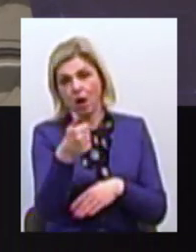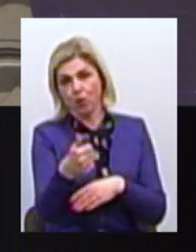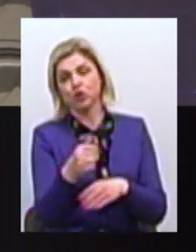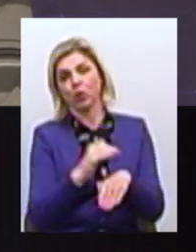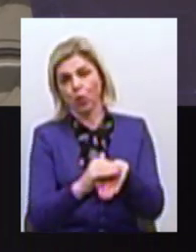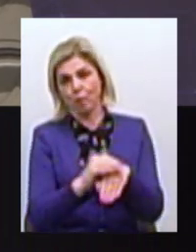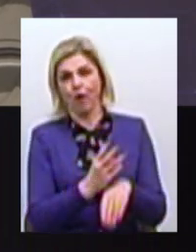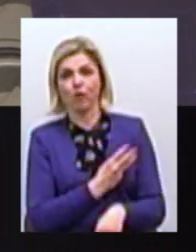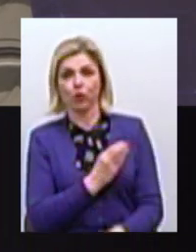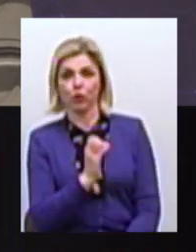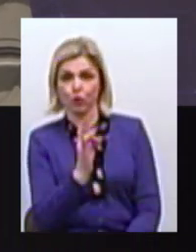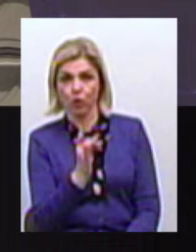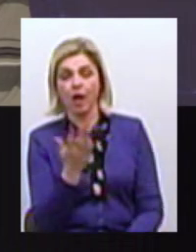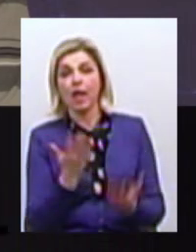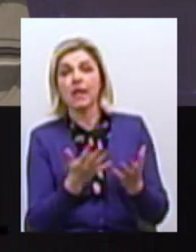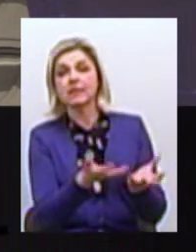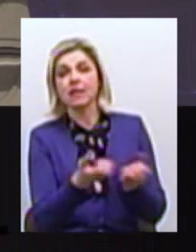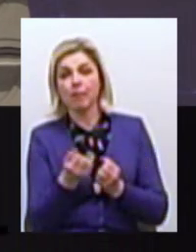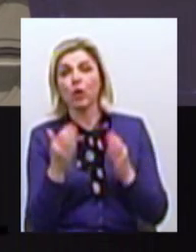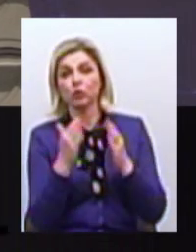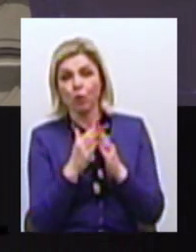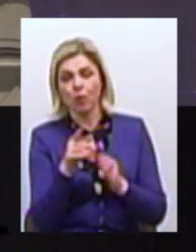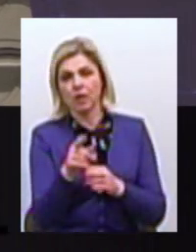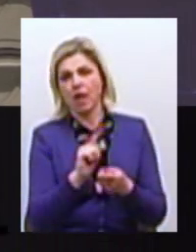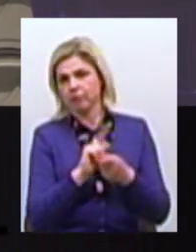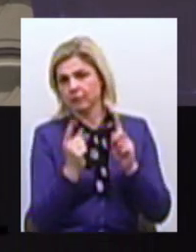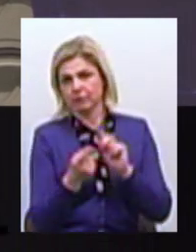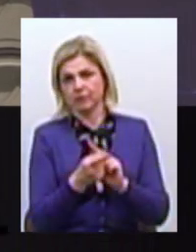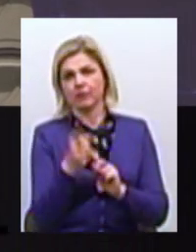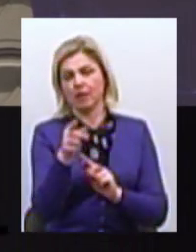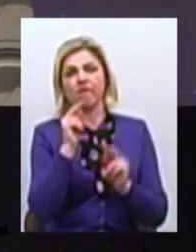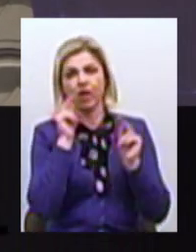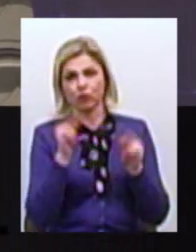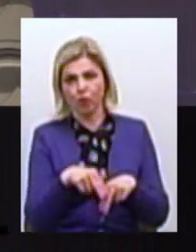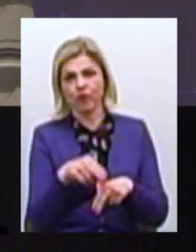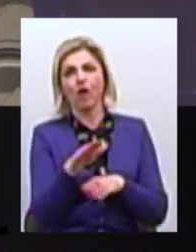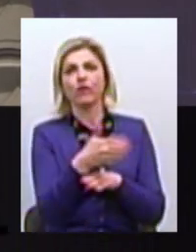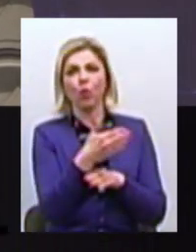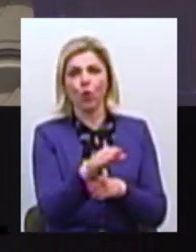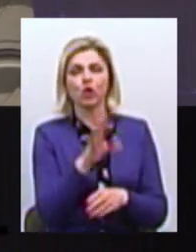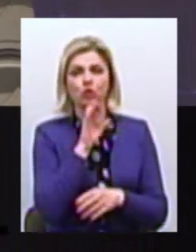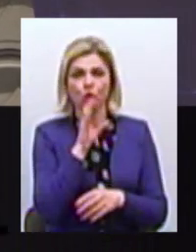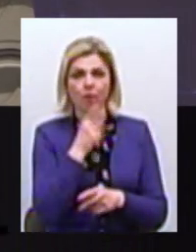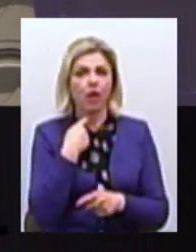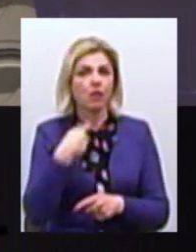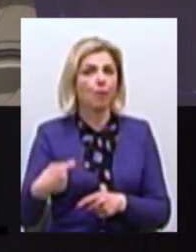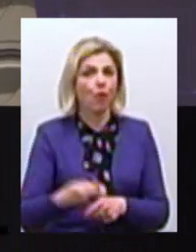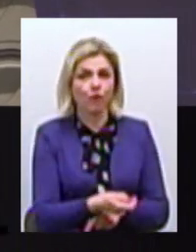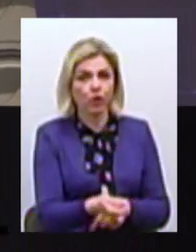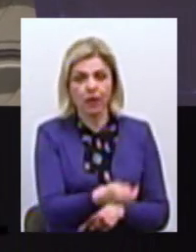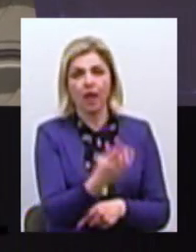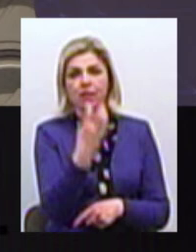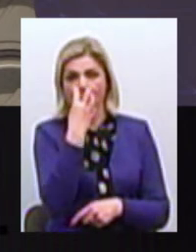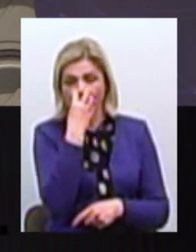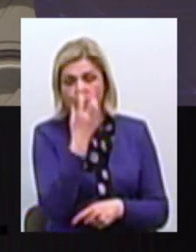волонтер. Якщо ти забираєш тварину додому, ти різко стаєш всім винен. Ти винен вигулювати собаку на поводки, в наморднику,